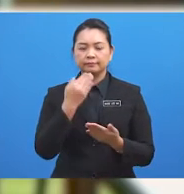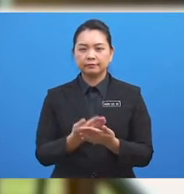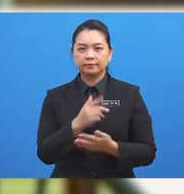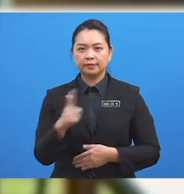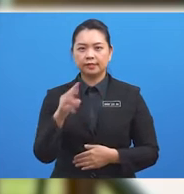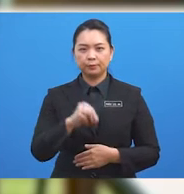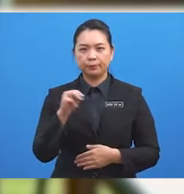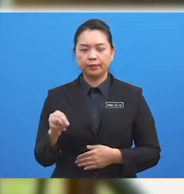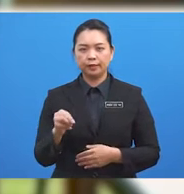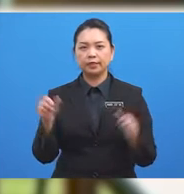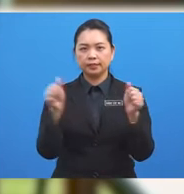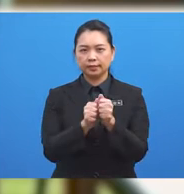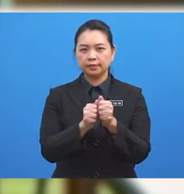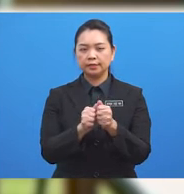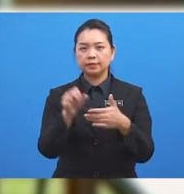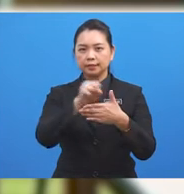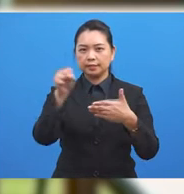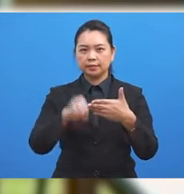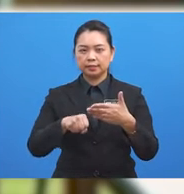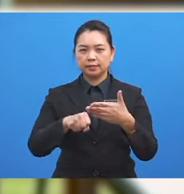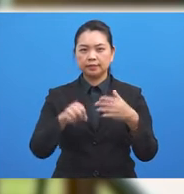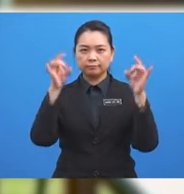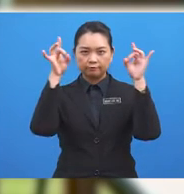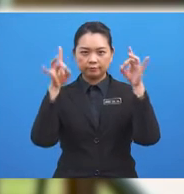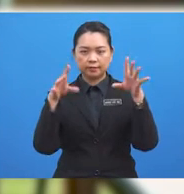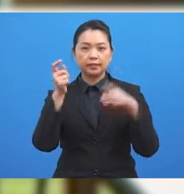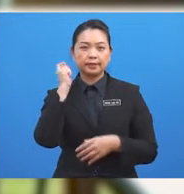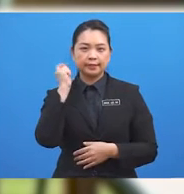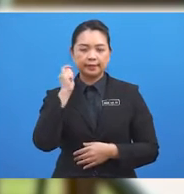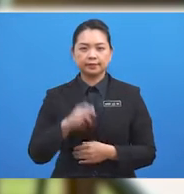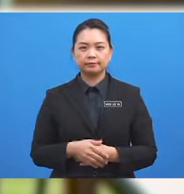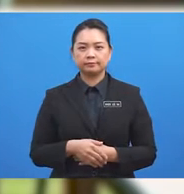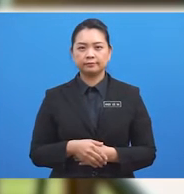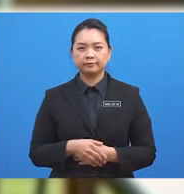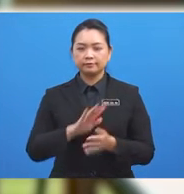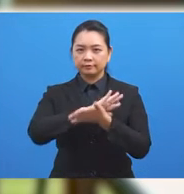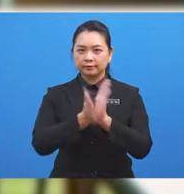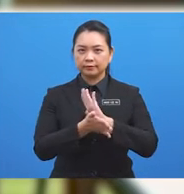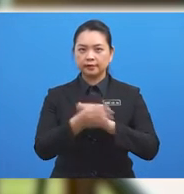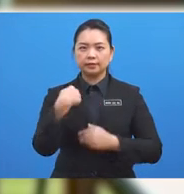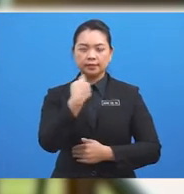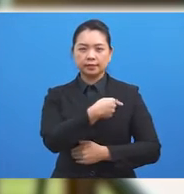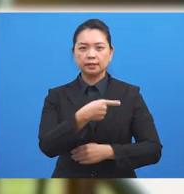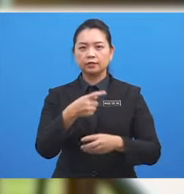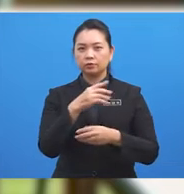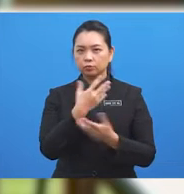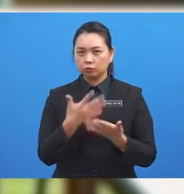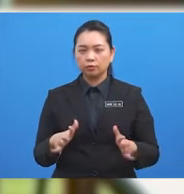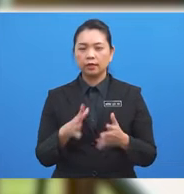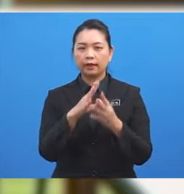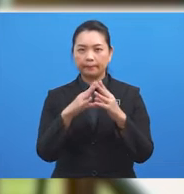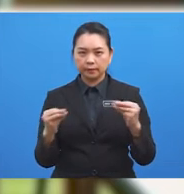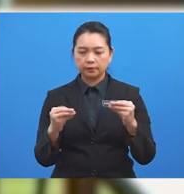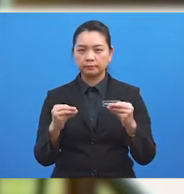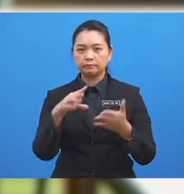Baiklah murid-murid, dengan selesainya sesi uji minda sebentar tadi, maka kita telah selesai